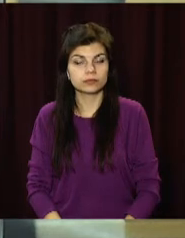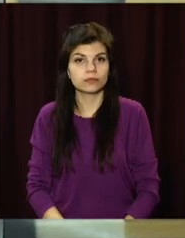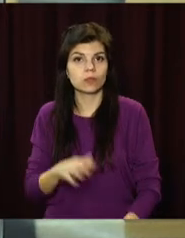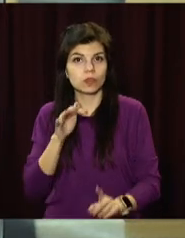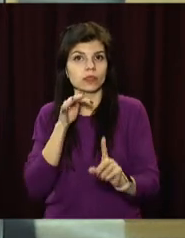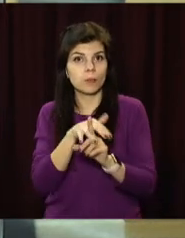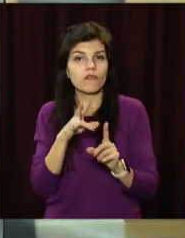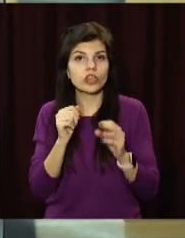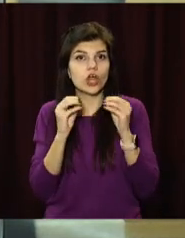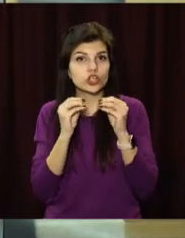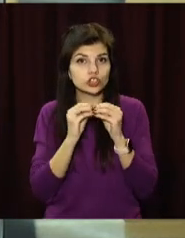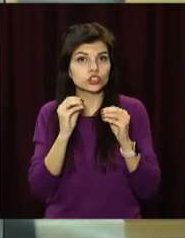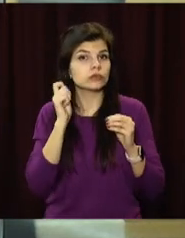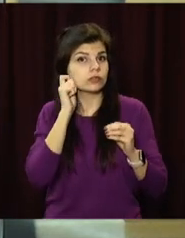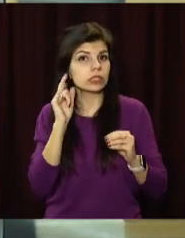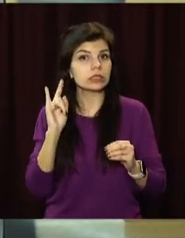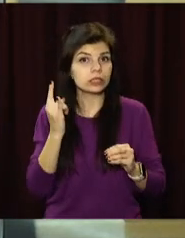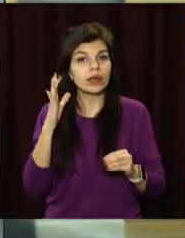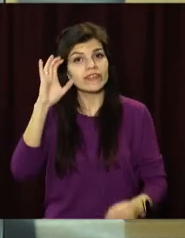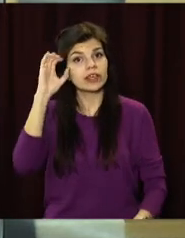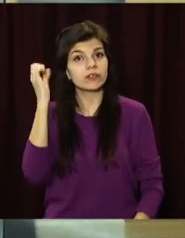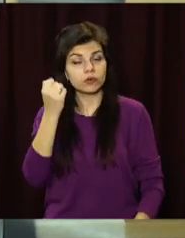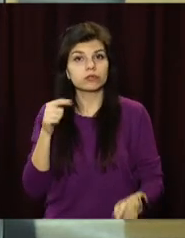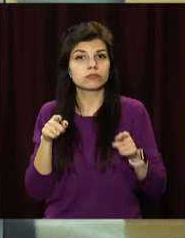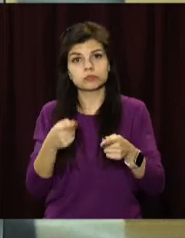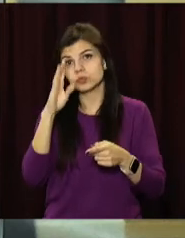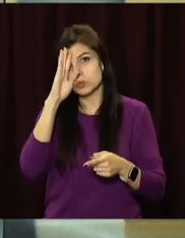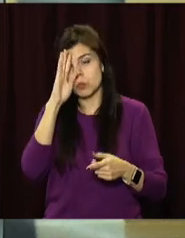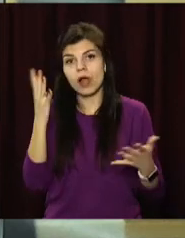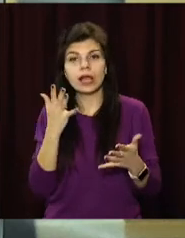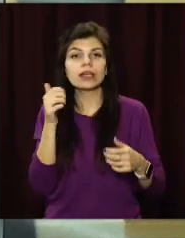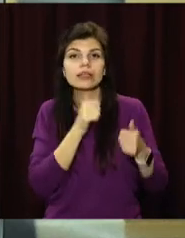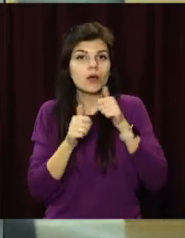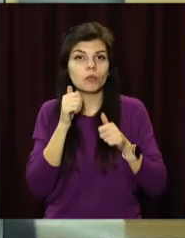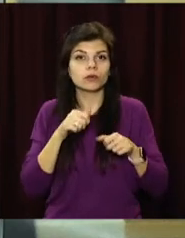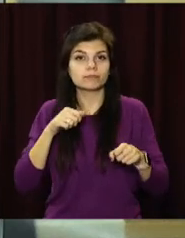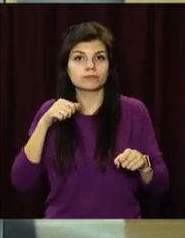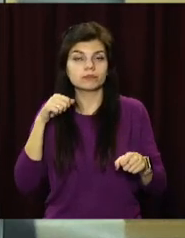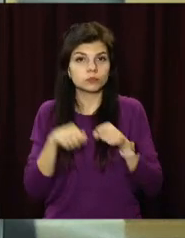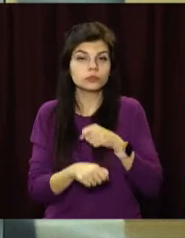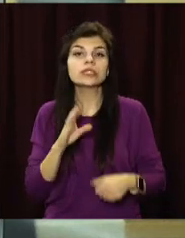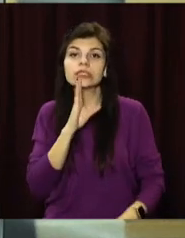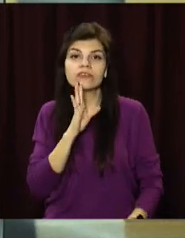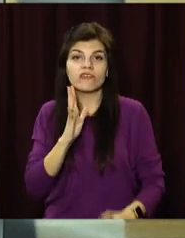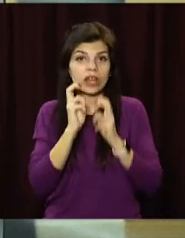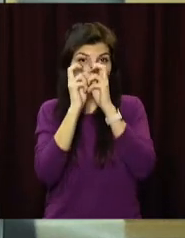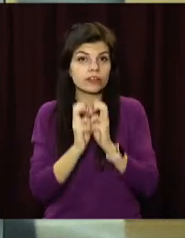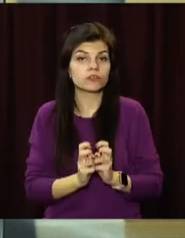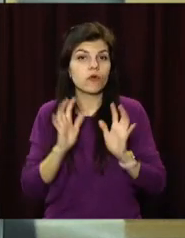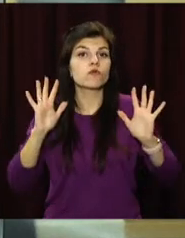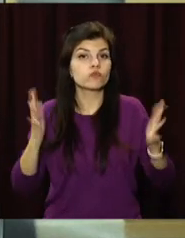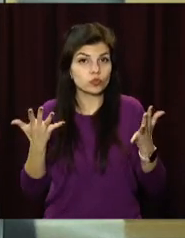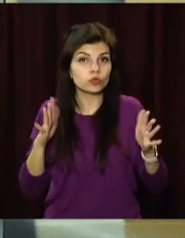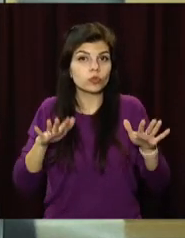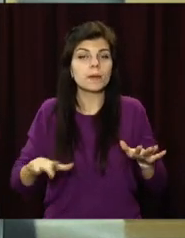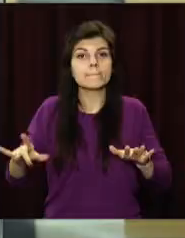Напав на 10-річну дитину. У Кривому Розі затримали чоловіка, який намагався зґвалтувати дівчинку в ліфті. Подія сталася